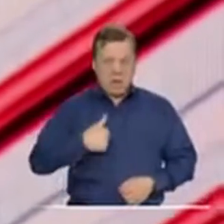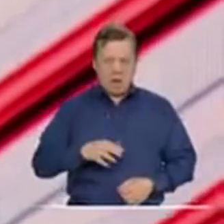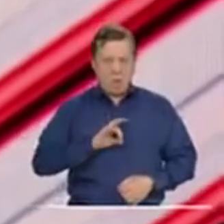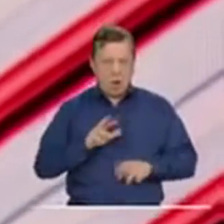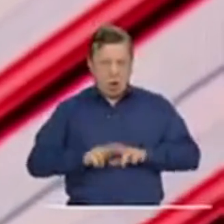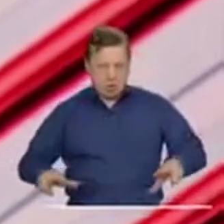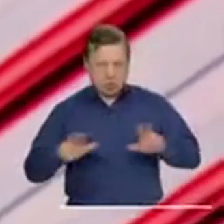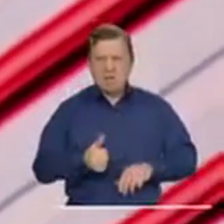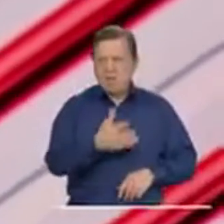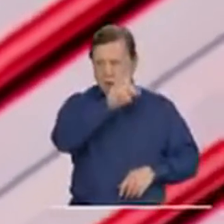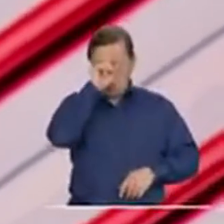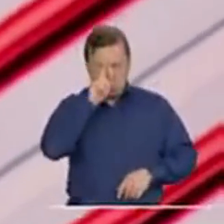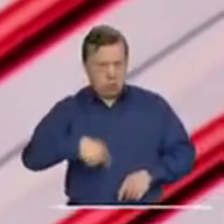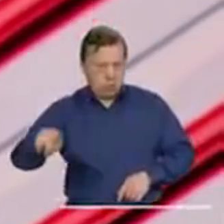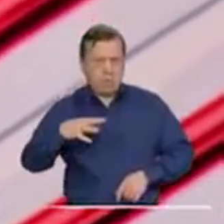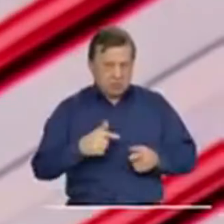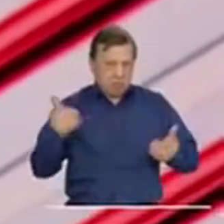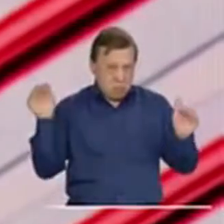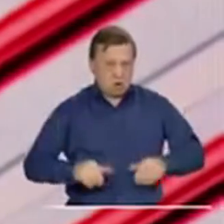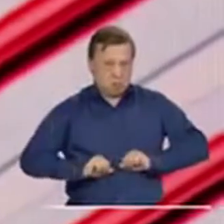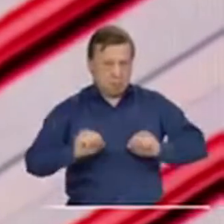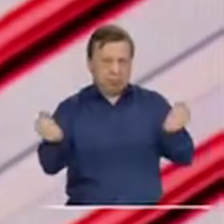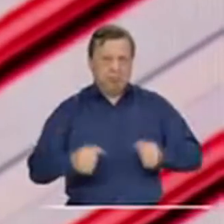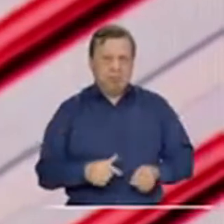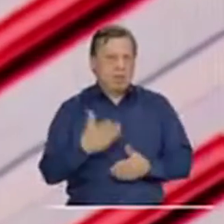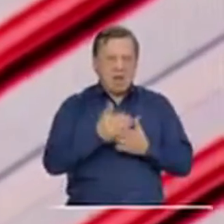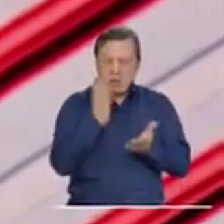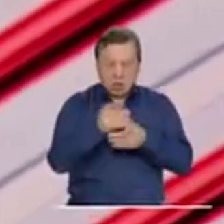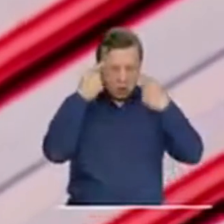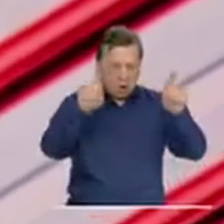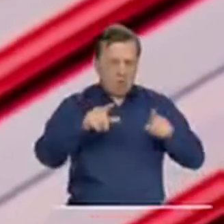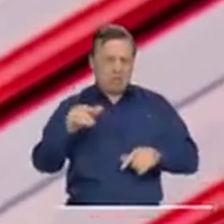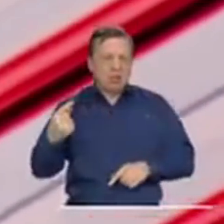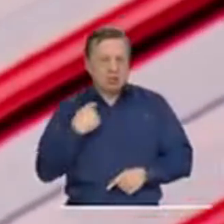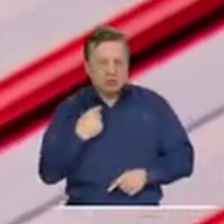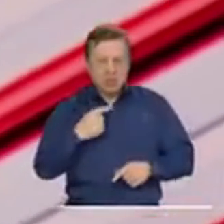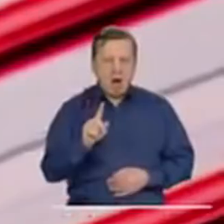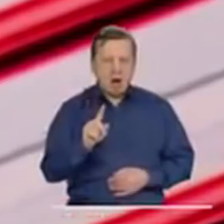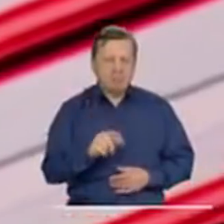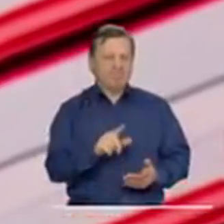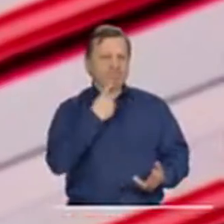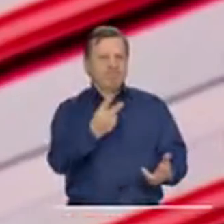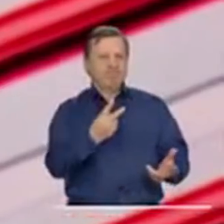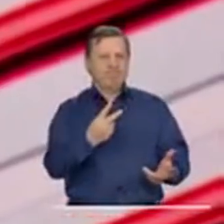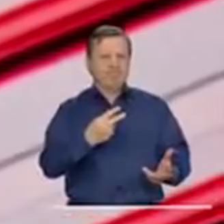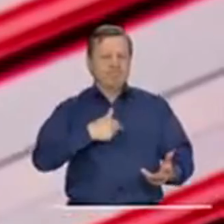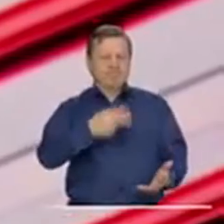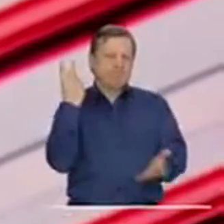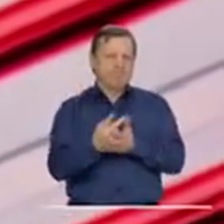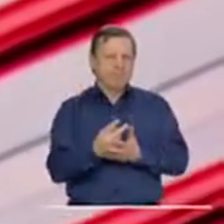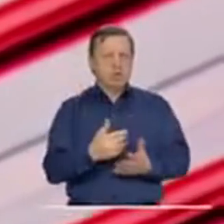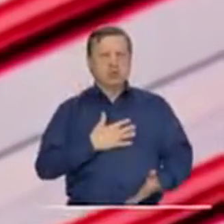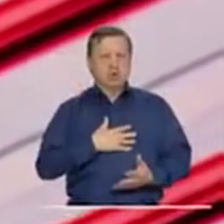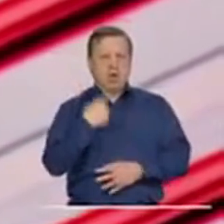jak i wielu Polaków głosowaliśmy na krowy, świnie, kurczaki czy też owoce miękkie i czujemy się